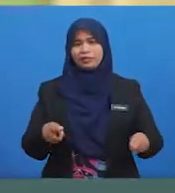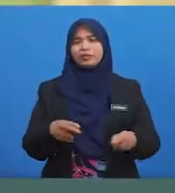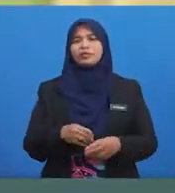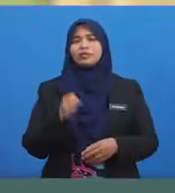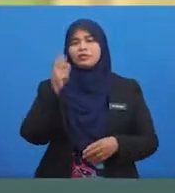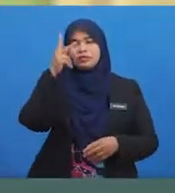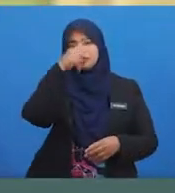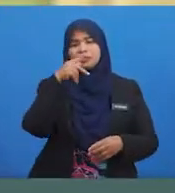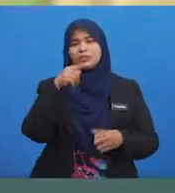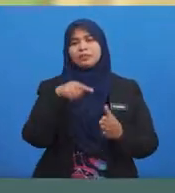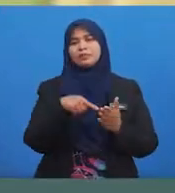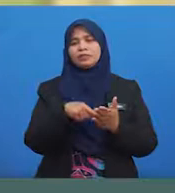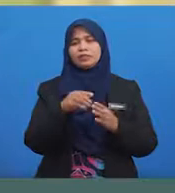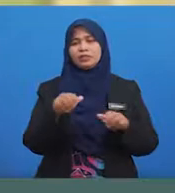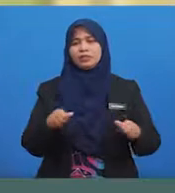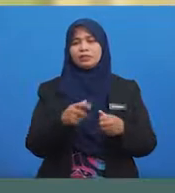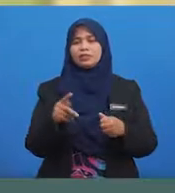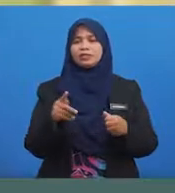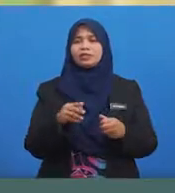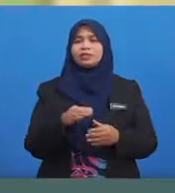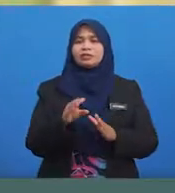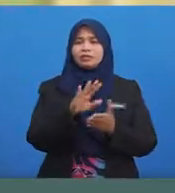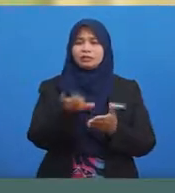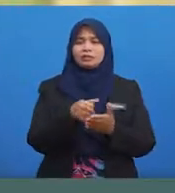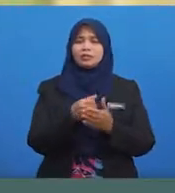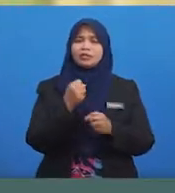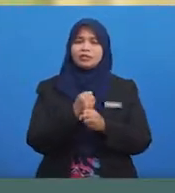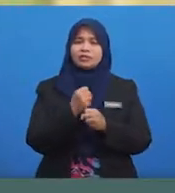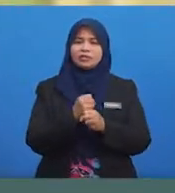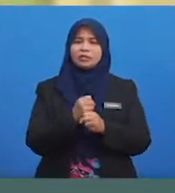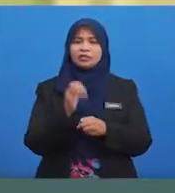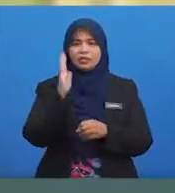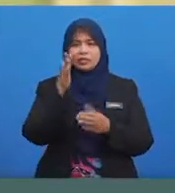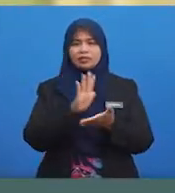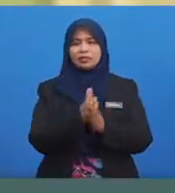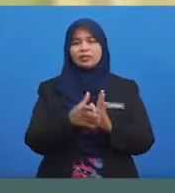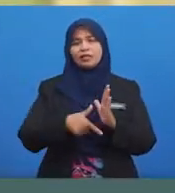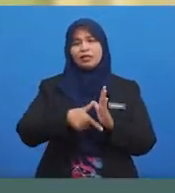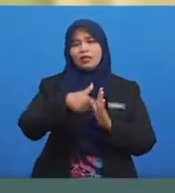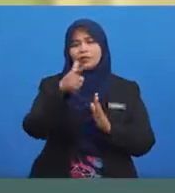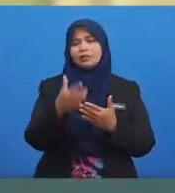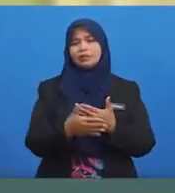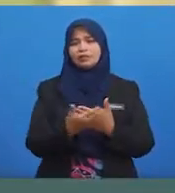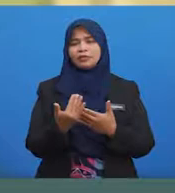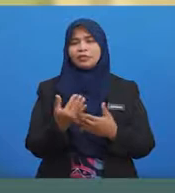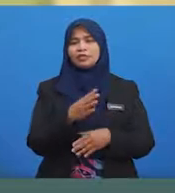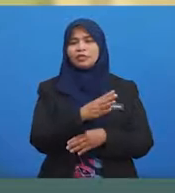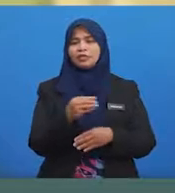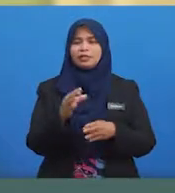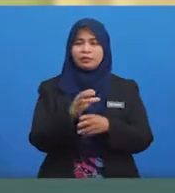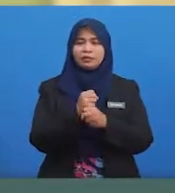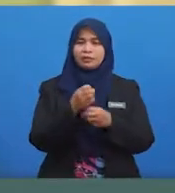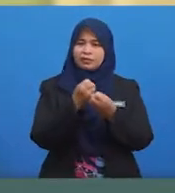diam Khan sesuatu kerja akan menjadi lebih mudah dan dapat diselesaikan